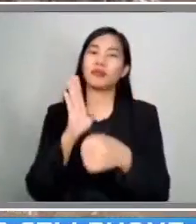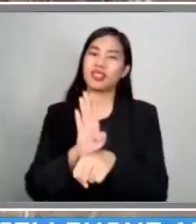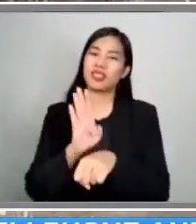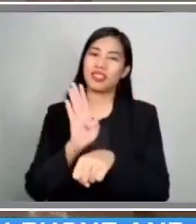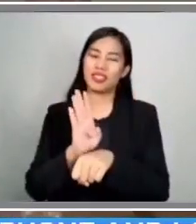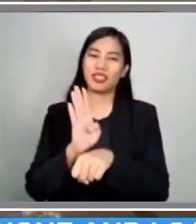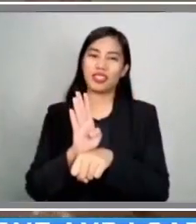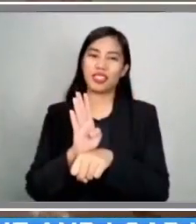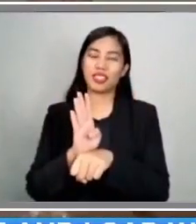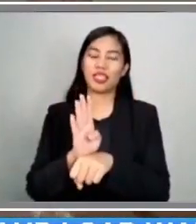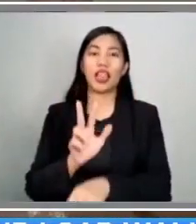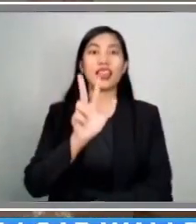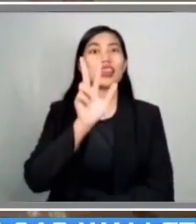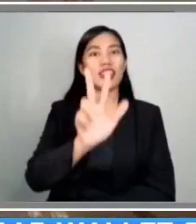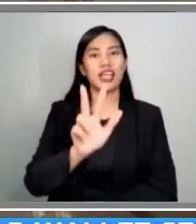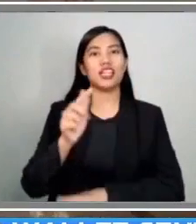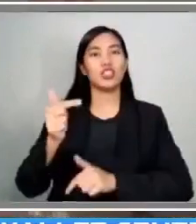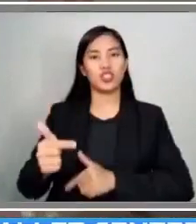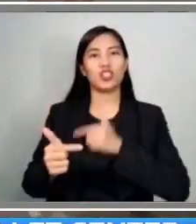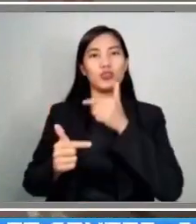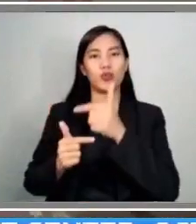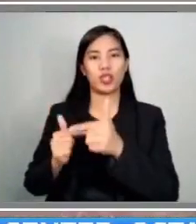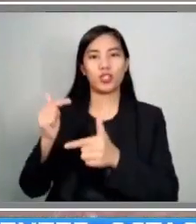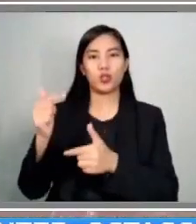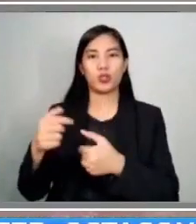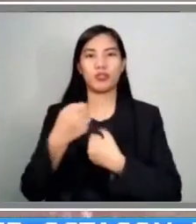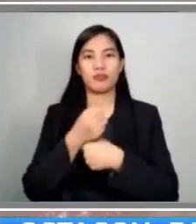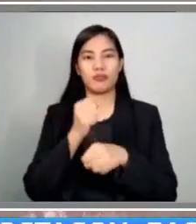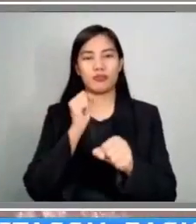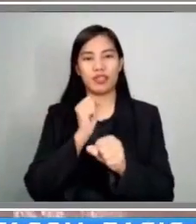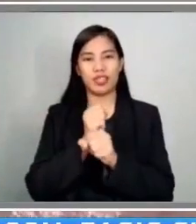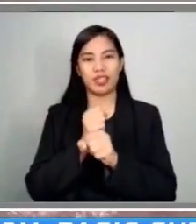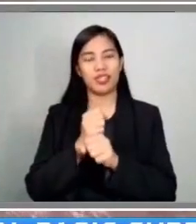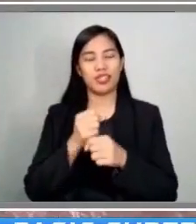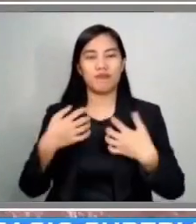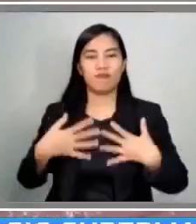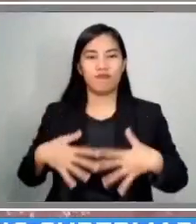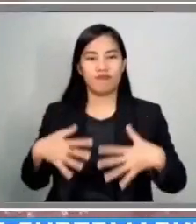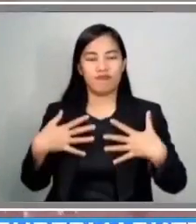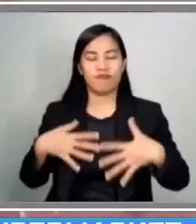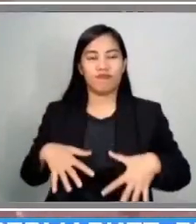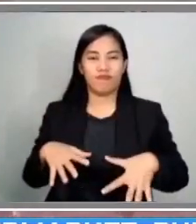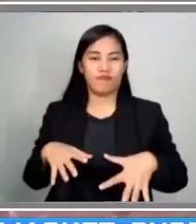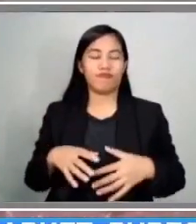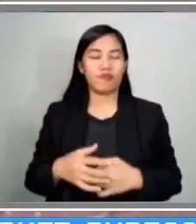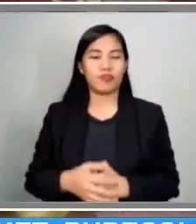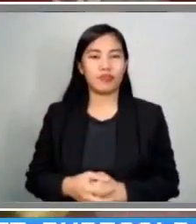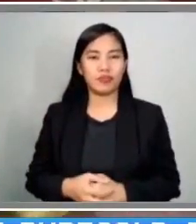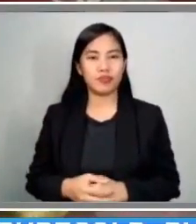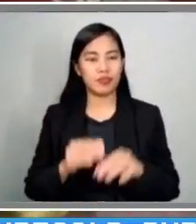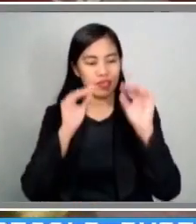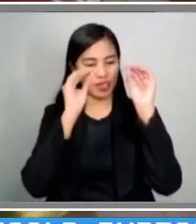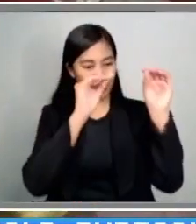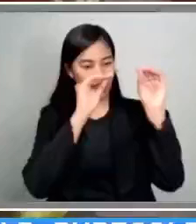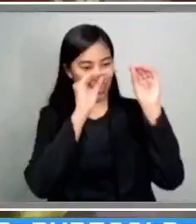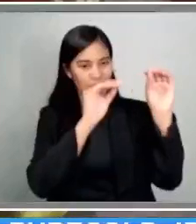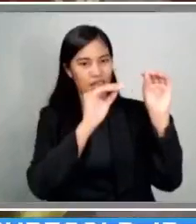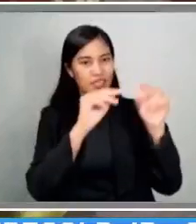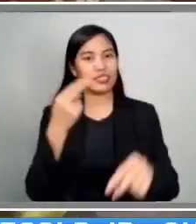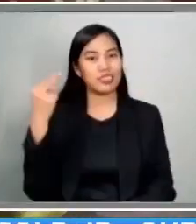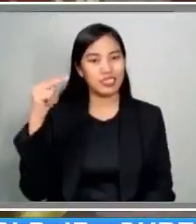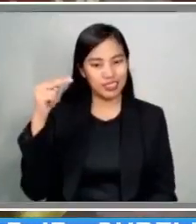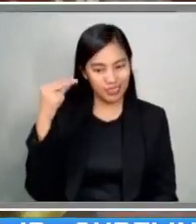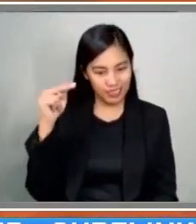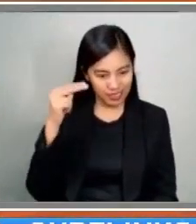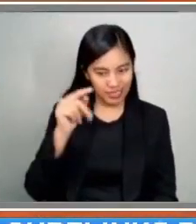lang naman silang gumagawa niyan, di ba? At tinuruan daw niya ang kanyang pamangkin at ipinasa na rin sa kanilang mga